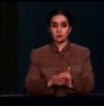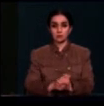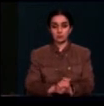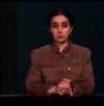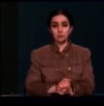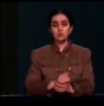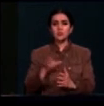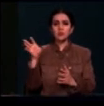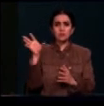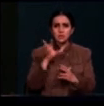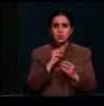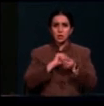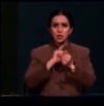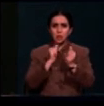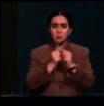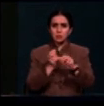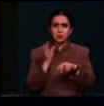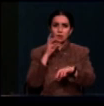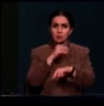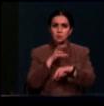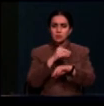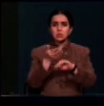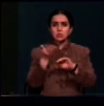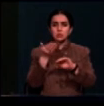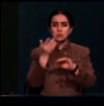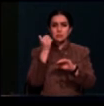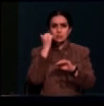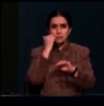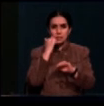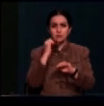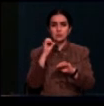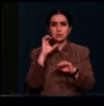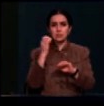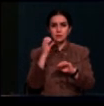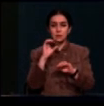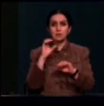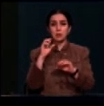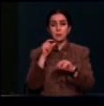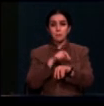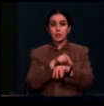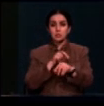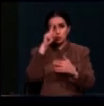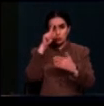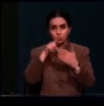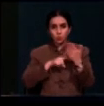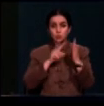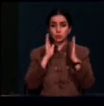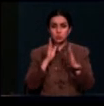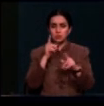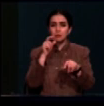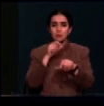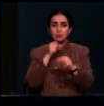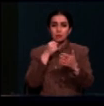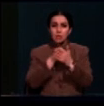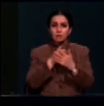Все камни с точностью перенесены сюда со старого серебряного браслета, и вы можете быть уверены, что до вас